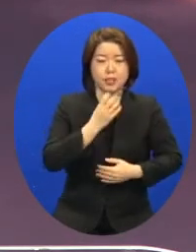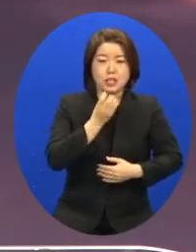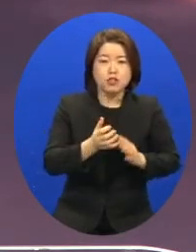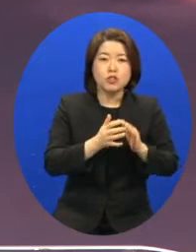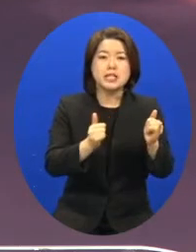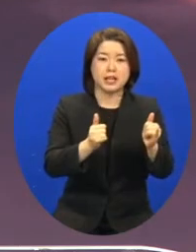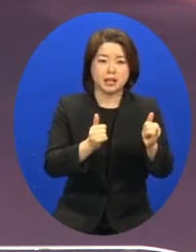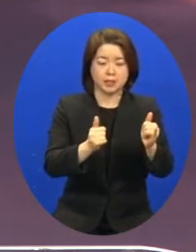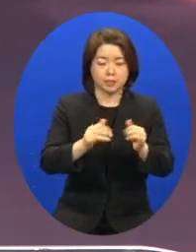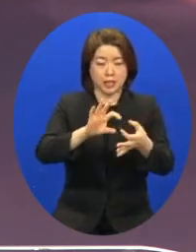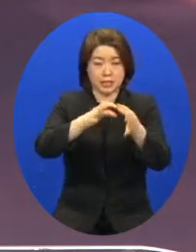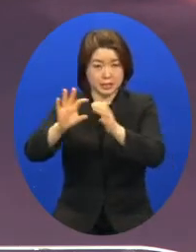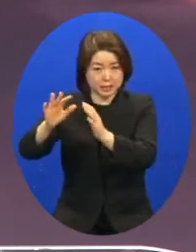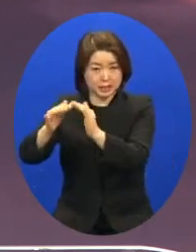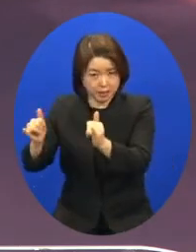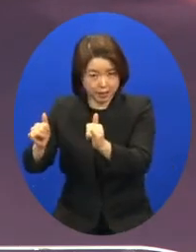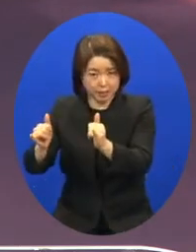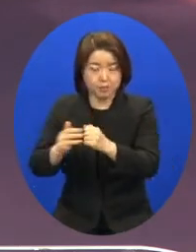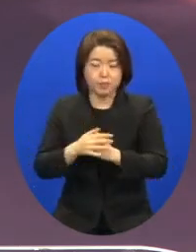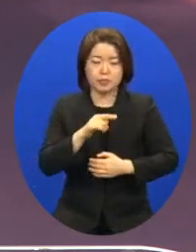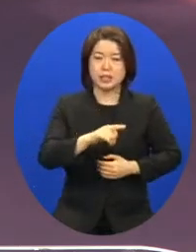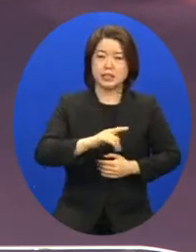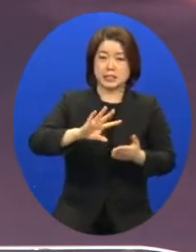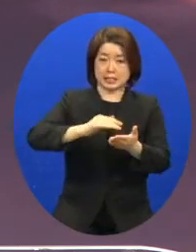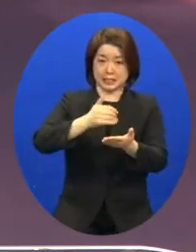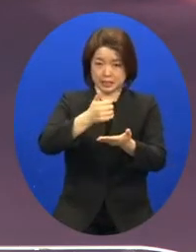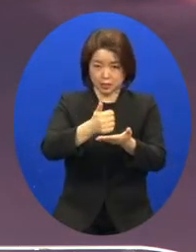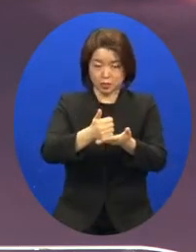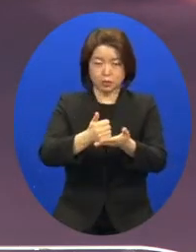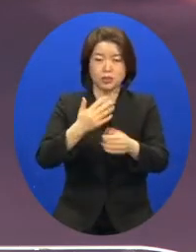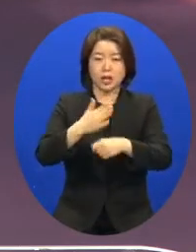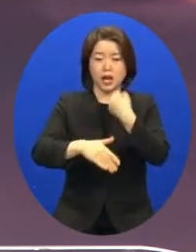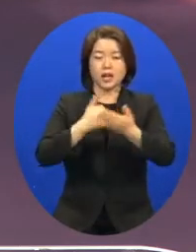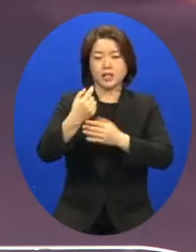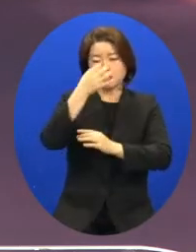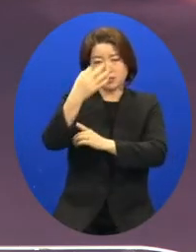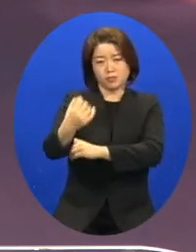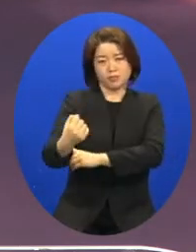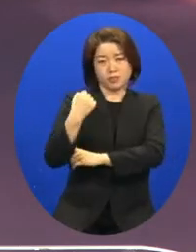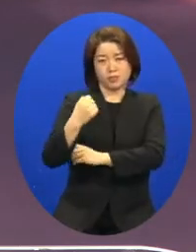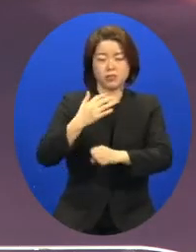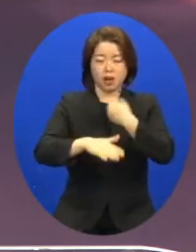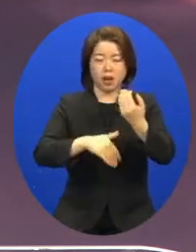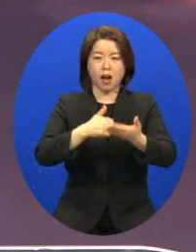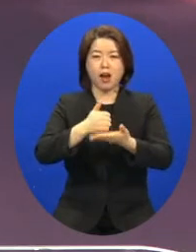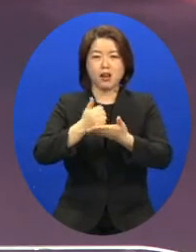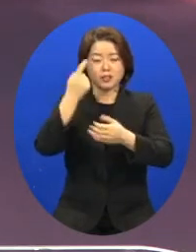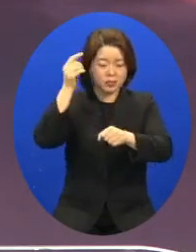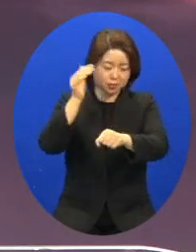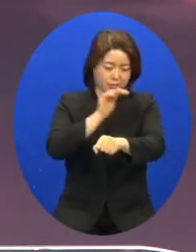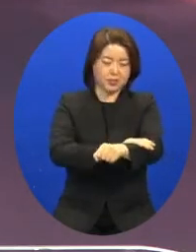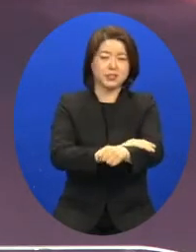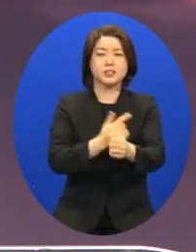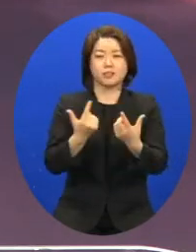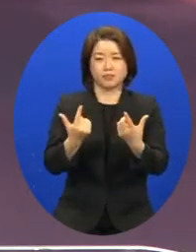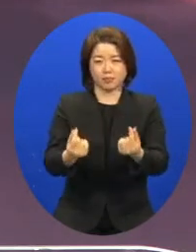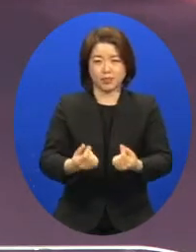사람에게나 그리스 사람에게나 이 그리스도는 하나님의 능력이요 하나님의 지혜입니다.